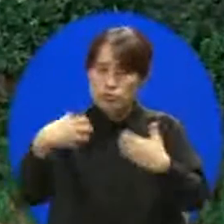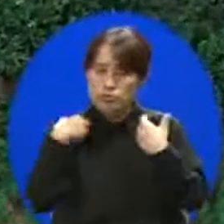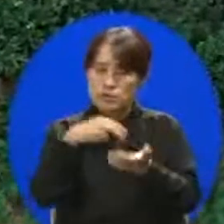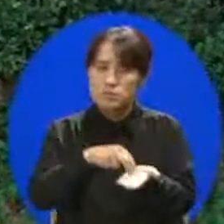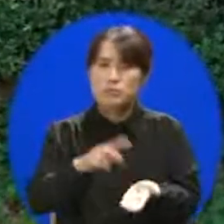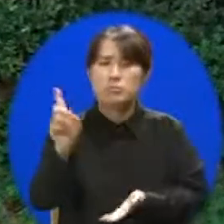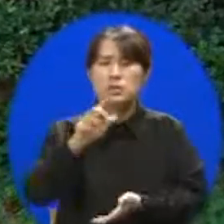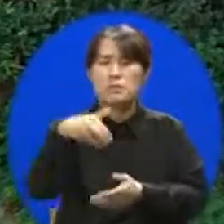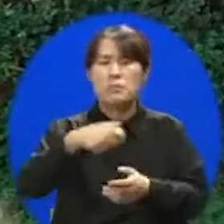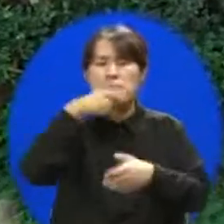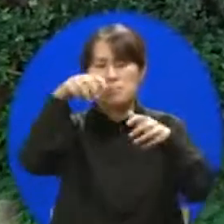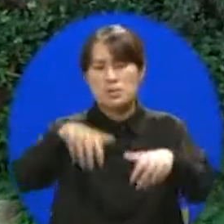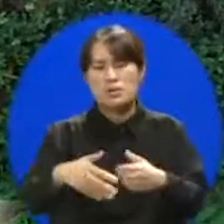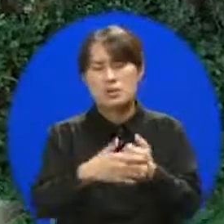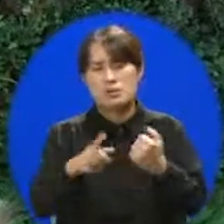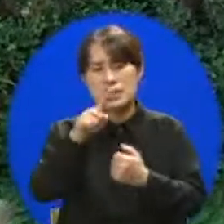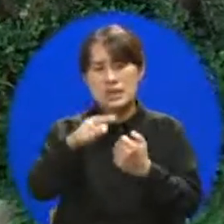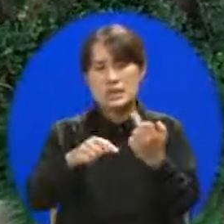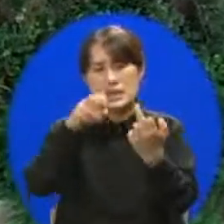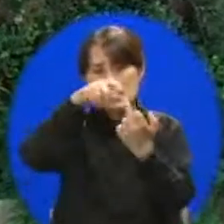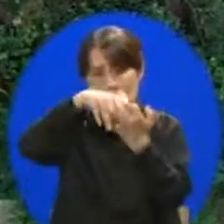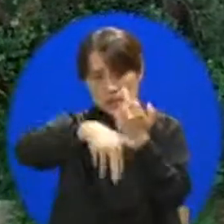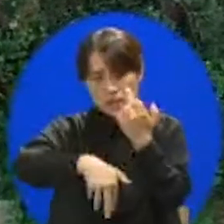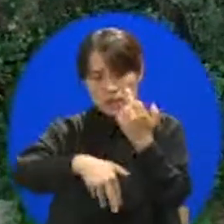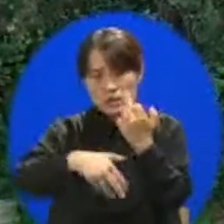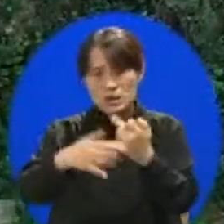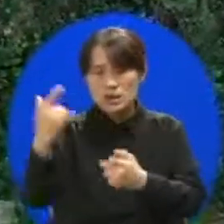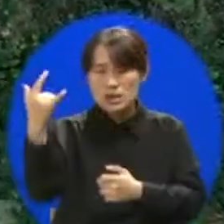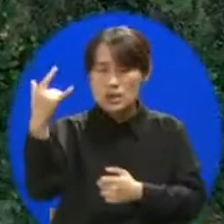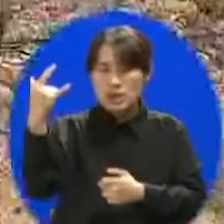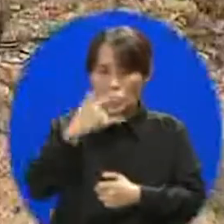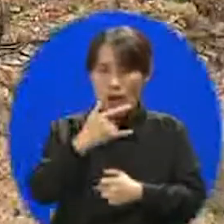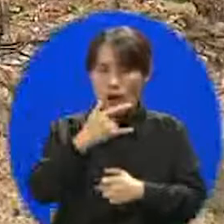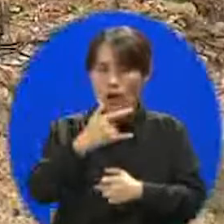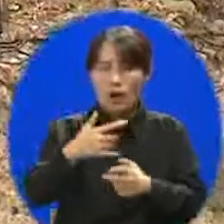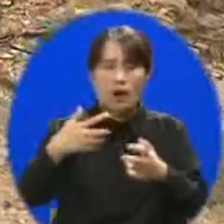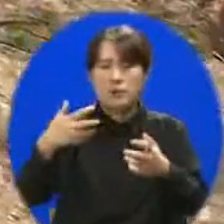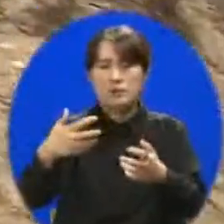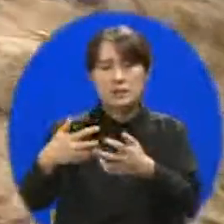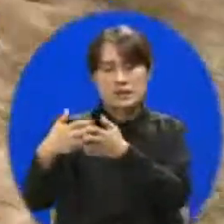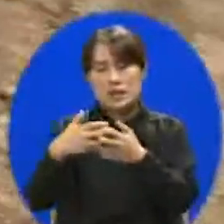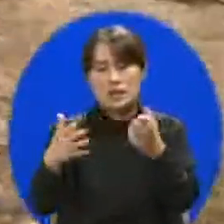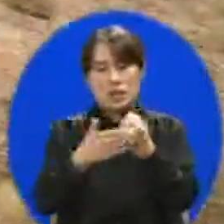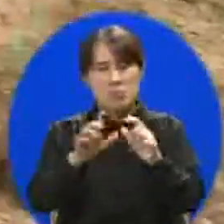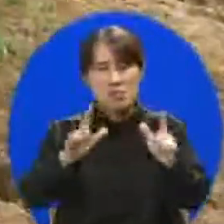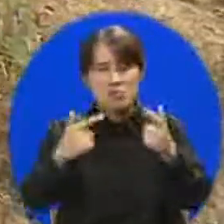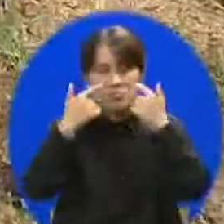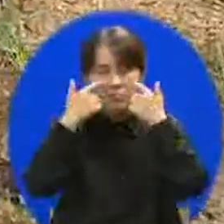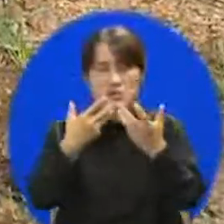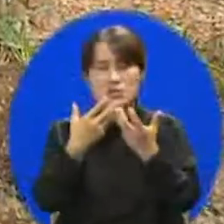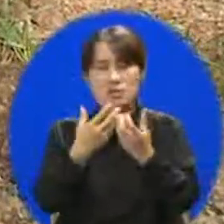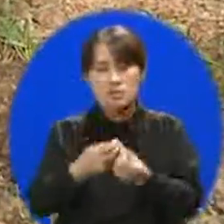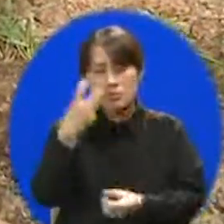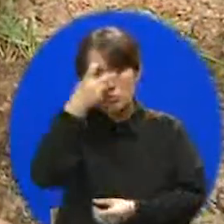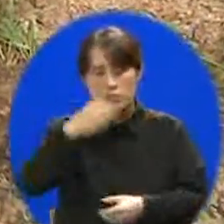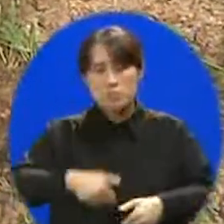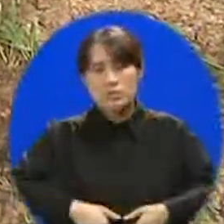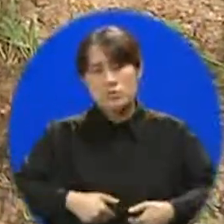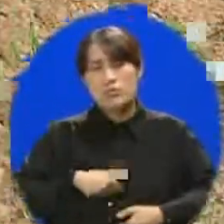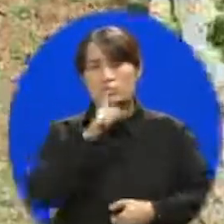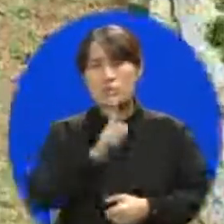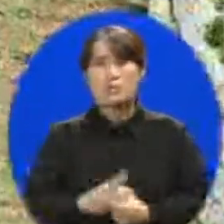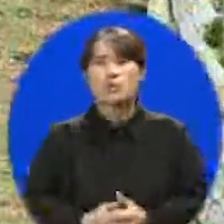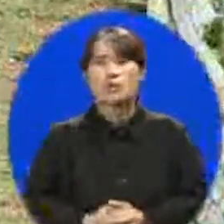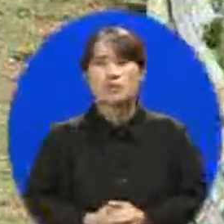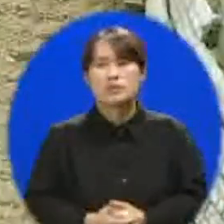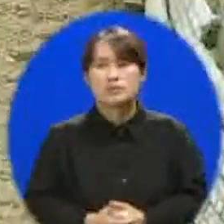이번 호우로 벌어진 일부 산사태가 태양광 개발 때문만은 아니라 면서 정확한 원인 규명이 필요하다는 입장입니다